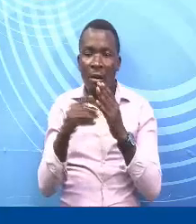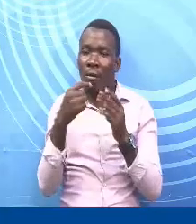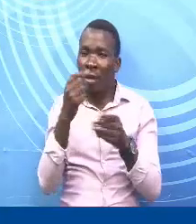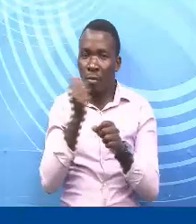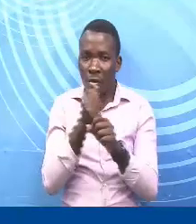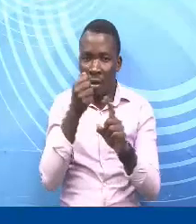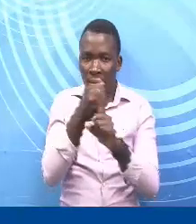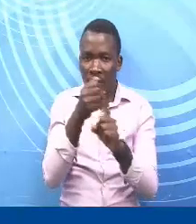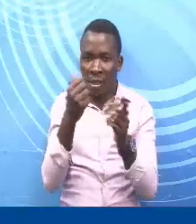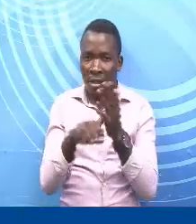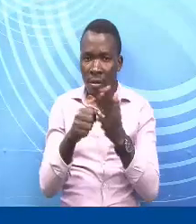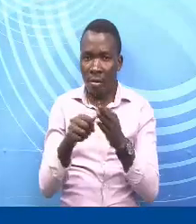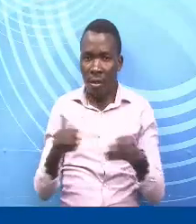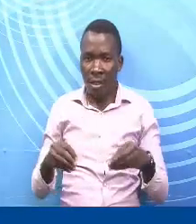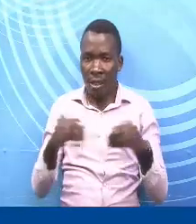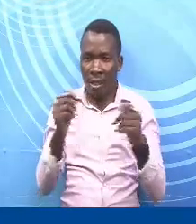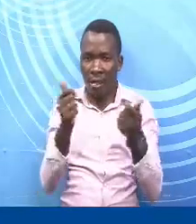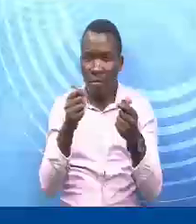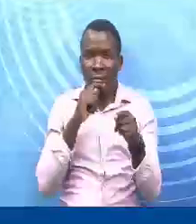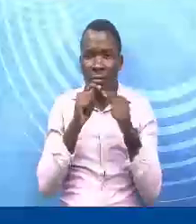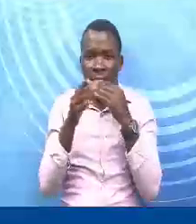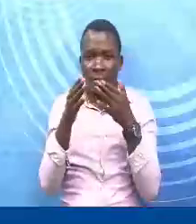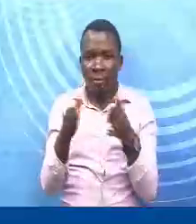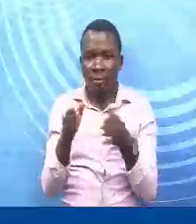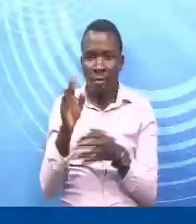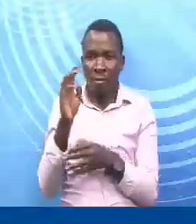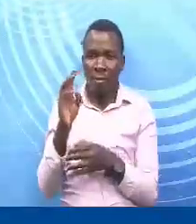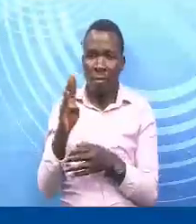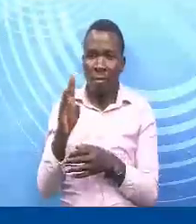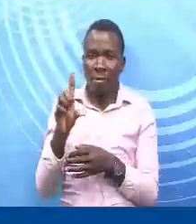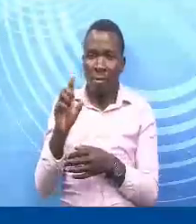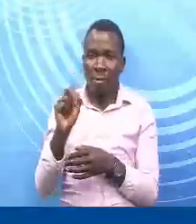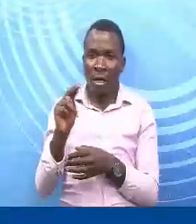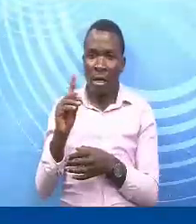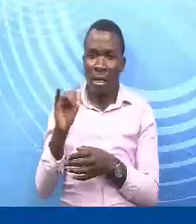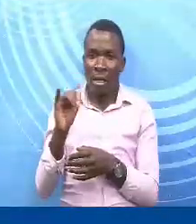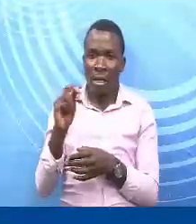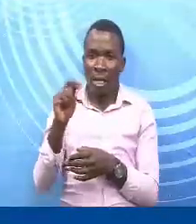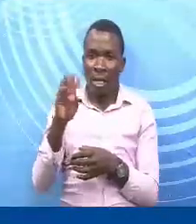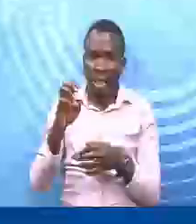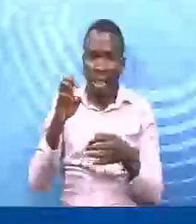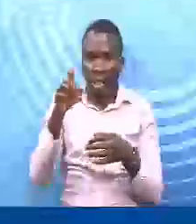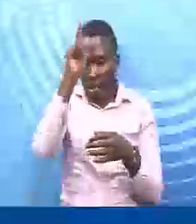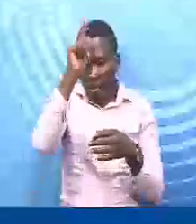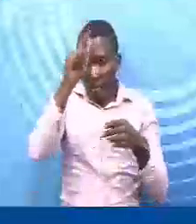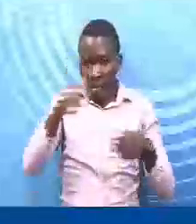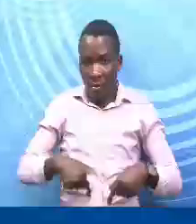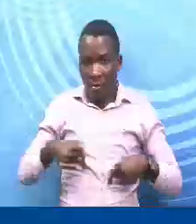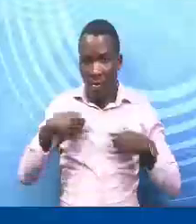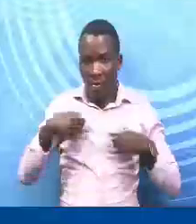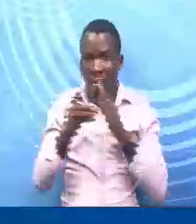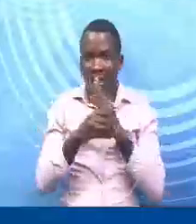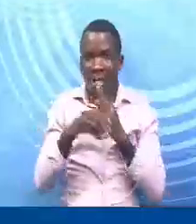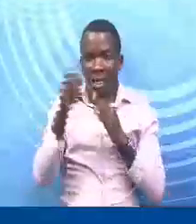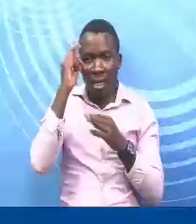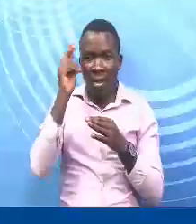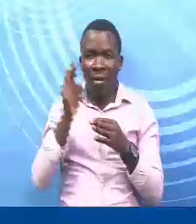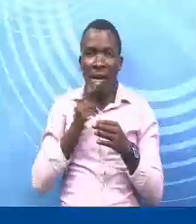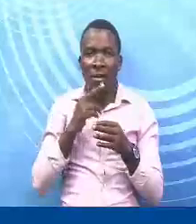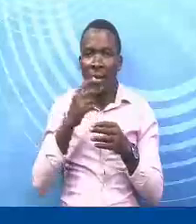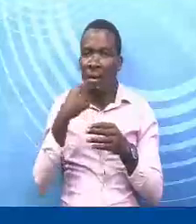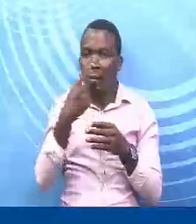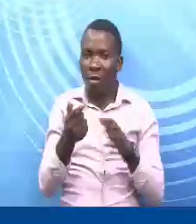kigakemuka. Mahoro Samson. Mukarugagi Brandine ni umuturage utuye mu karere ka Ruhango, murenge wa Ruhango, mu kagari ka Tatu. Uyu muturage avuga